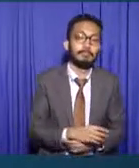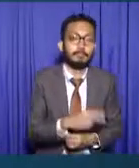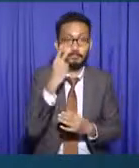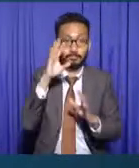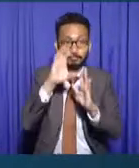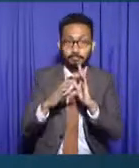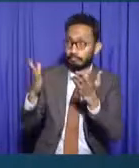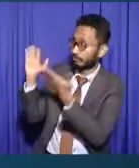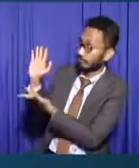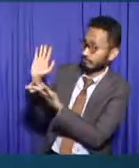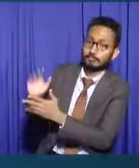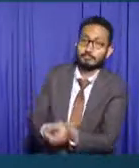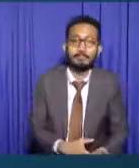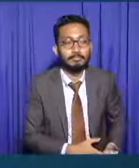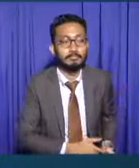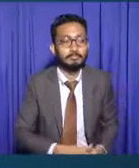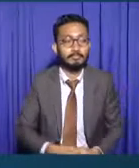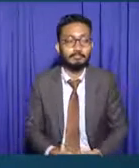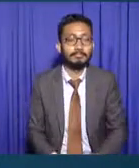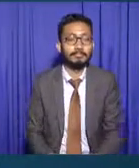alel yang resesif